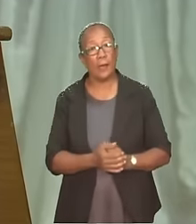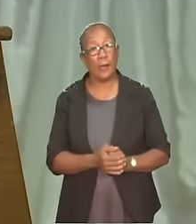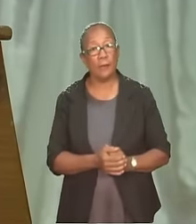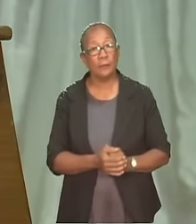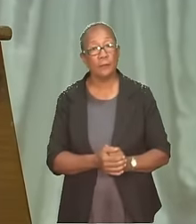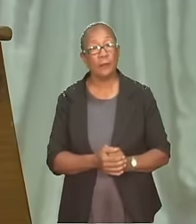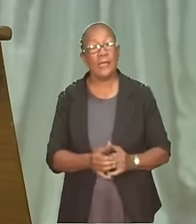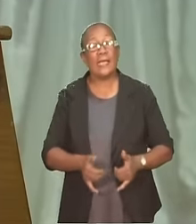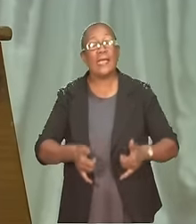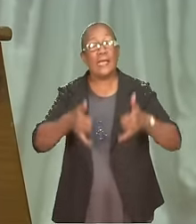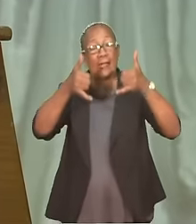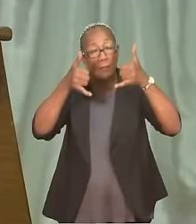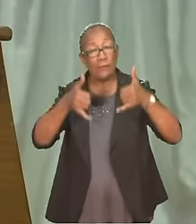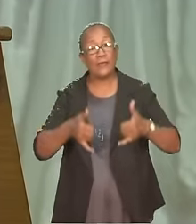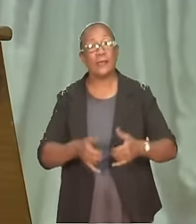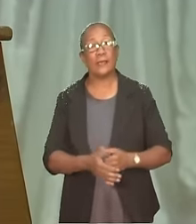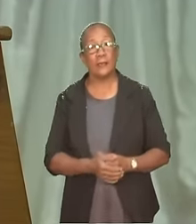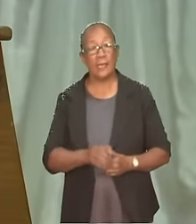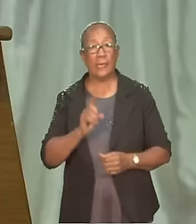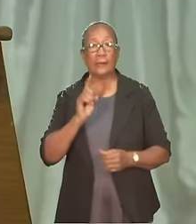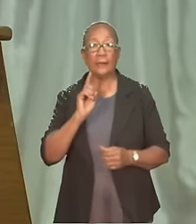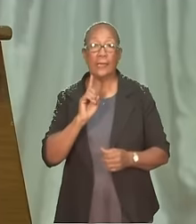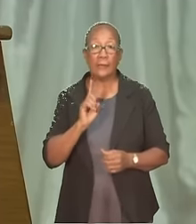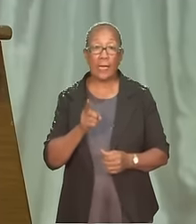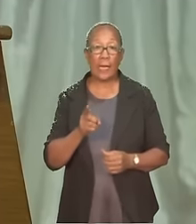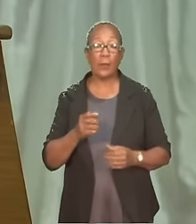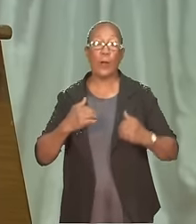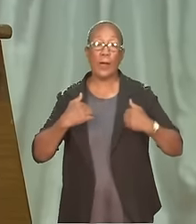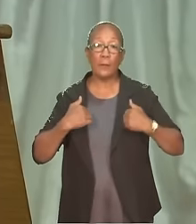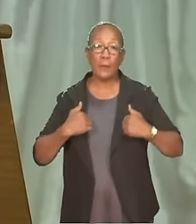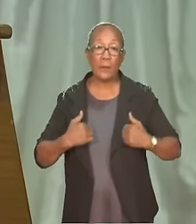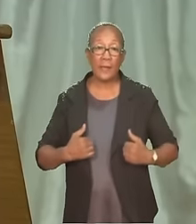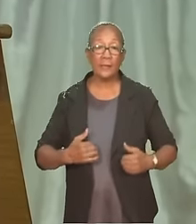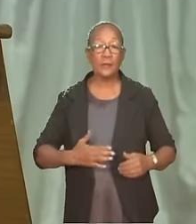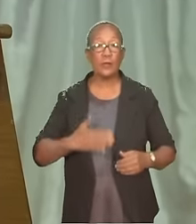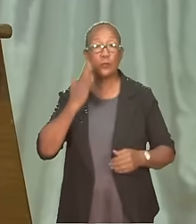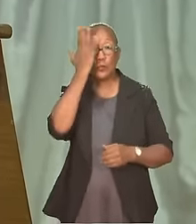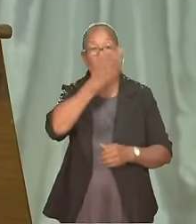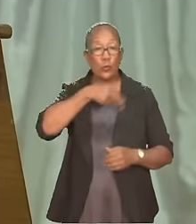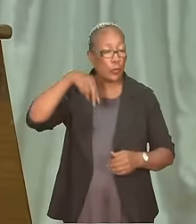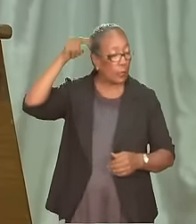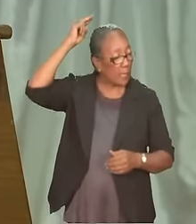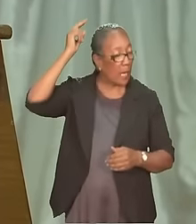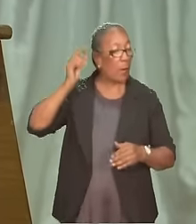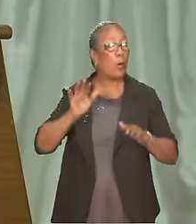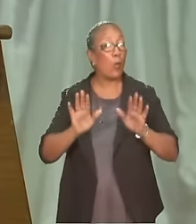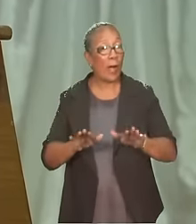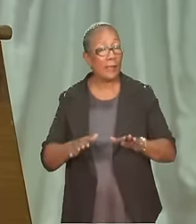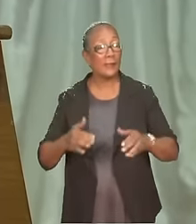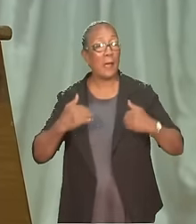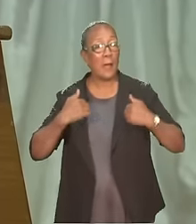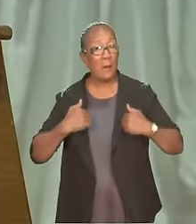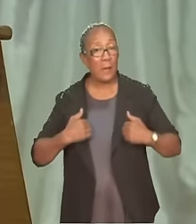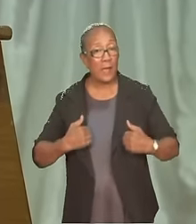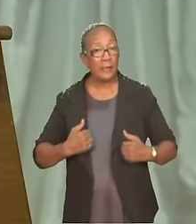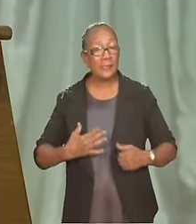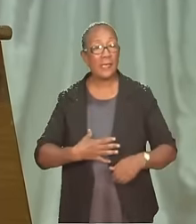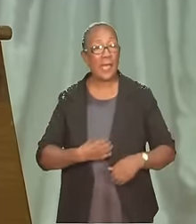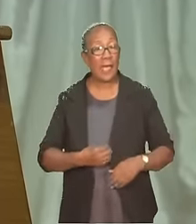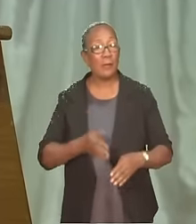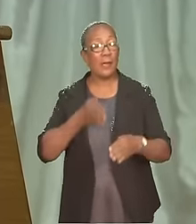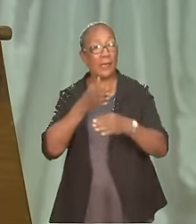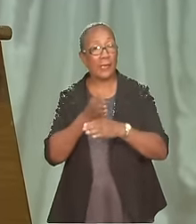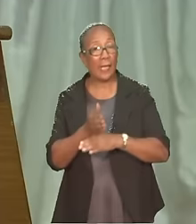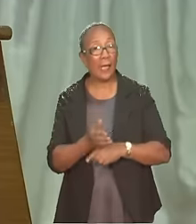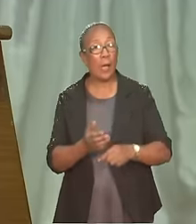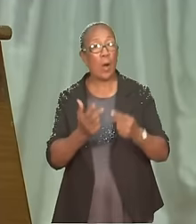Enorm veel. Dat daar waar burgers wachten, burgers die recht hebben op die 1800, elke